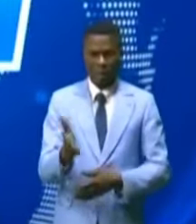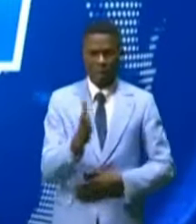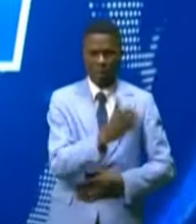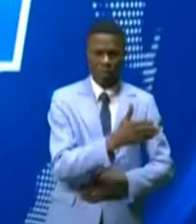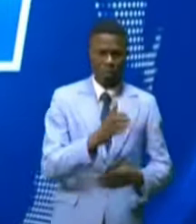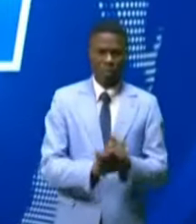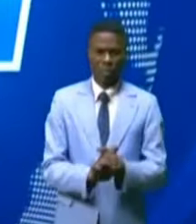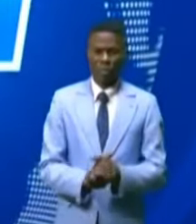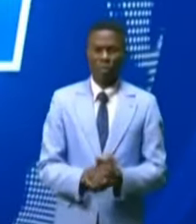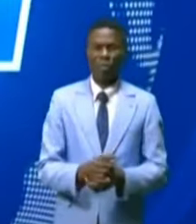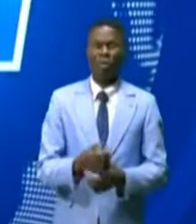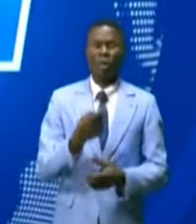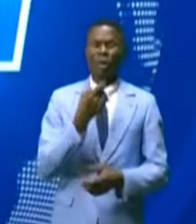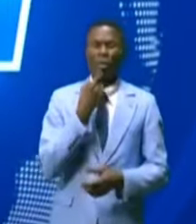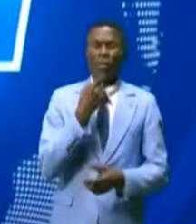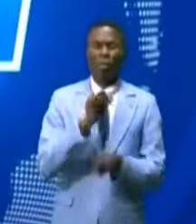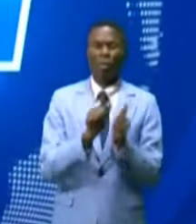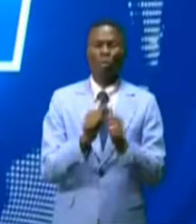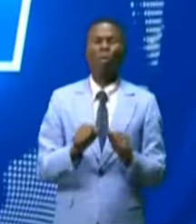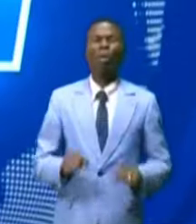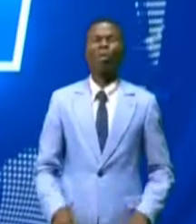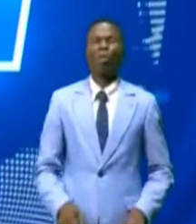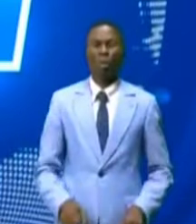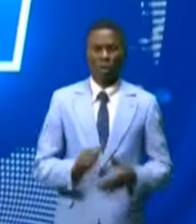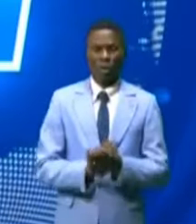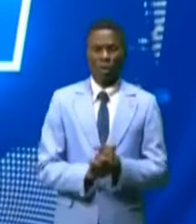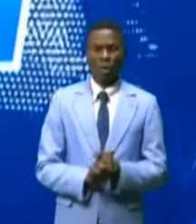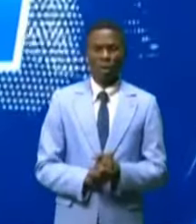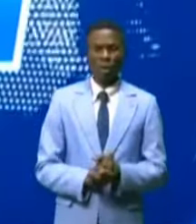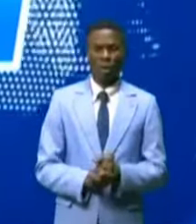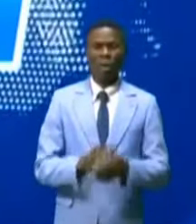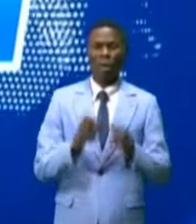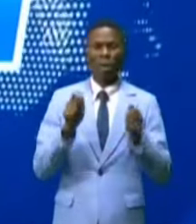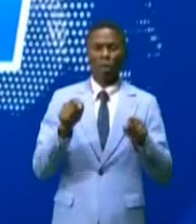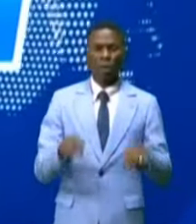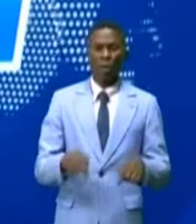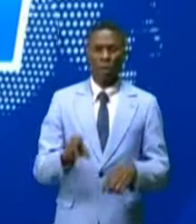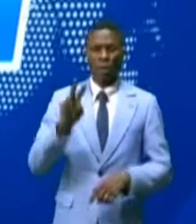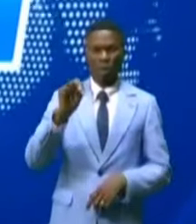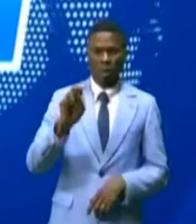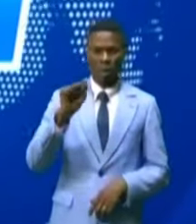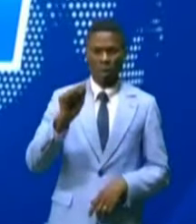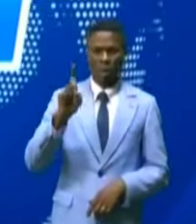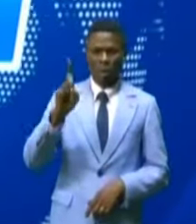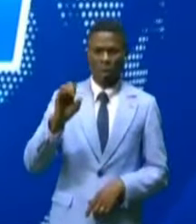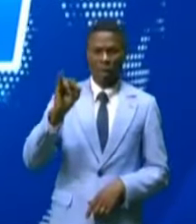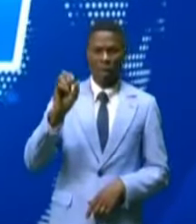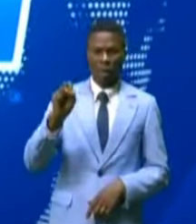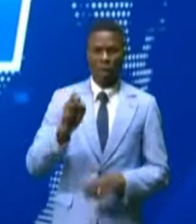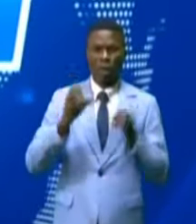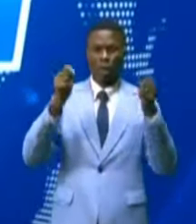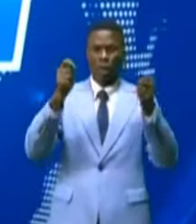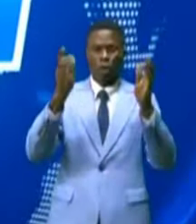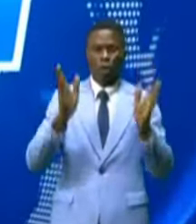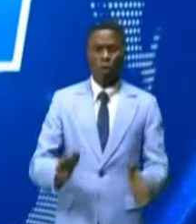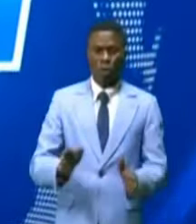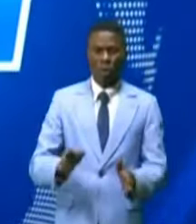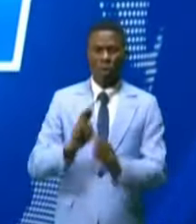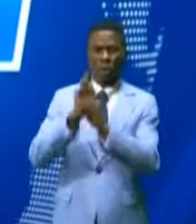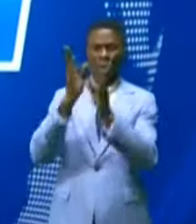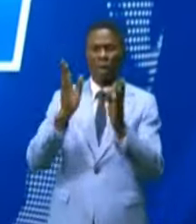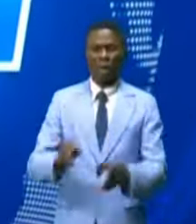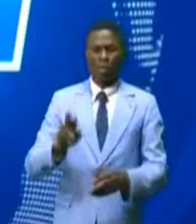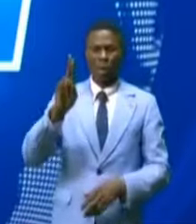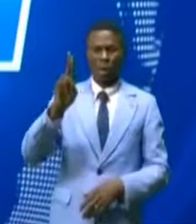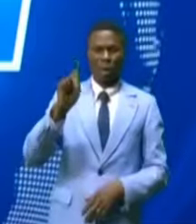Page noire dans ce journal, c'est communiqué nécrologique plutôt. Dans ce journal, Nadine Futuka, journaliste reporter à la radio-télévision